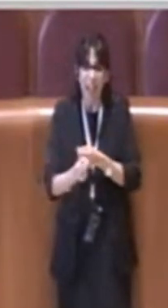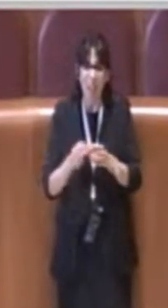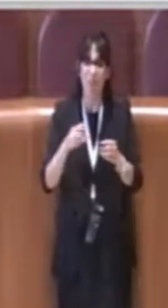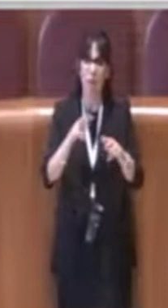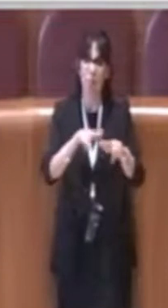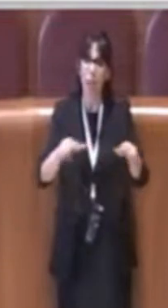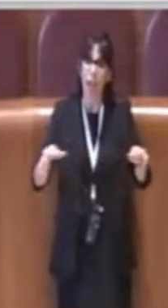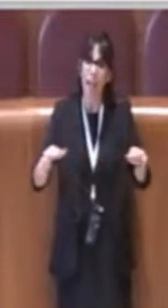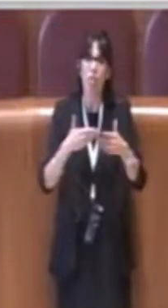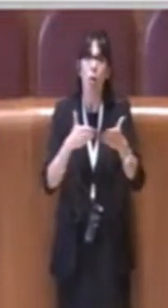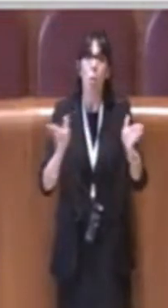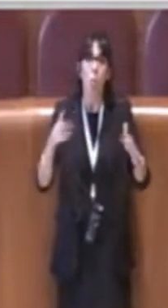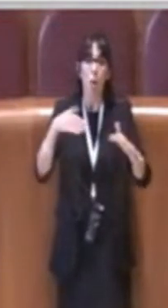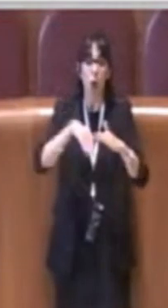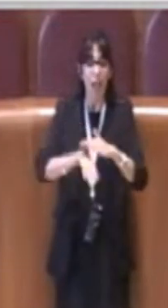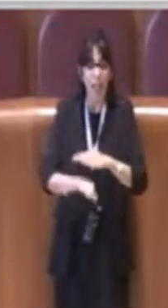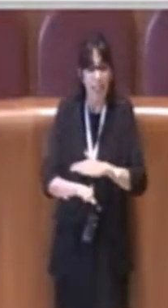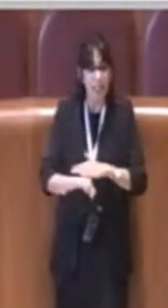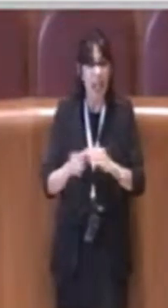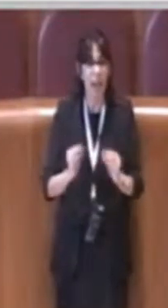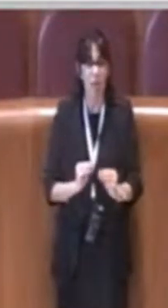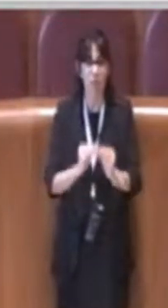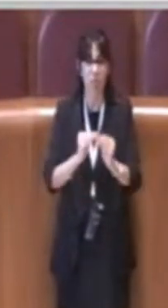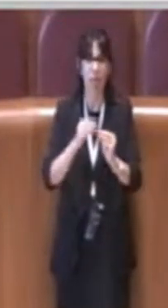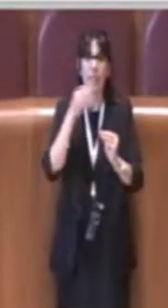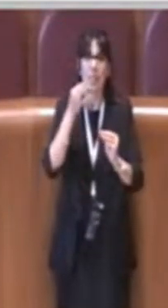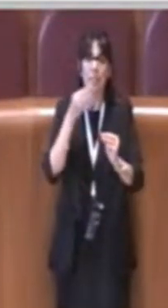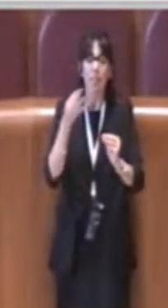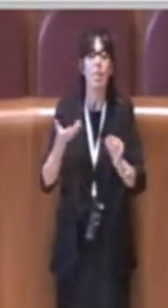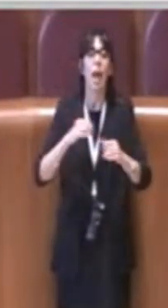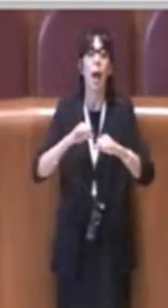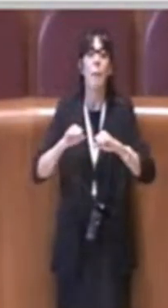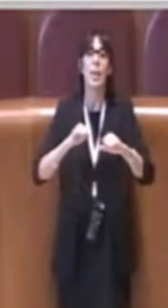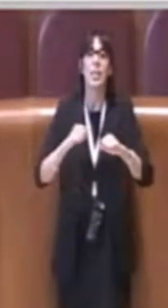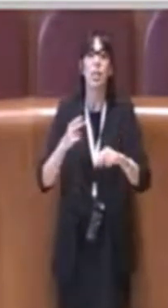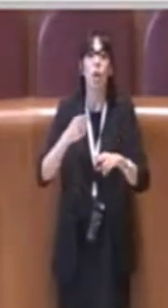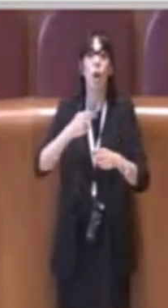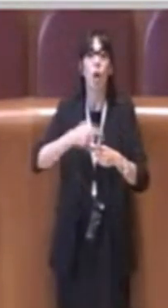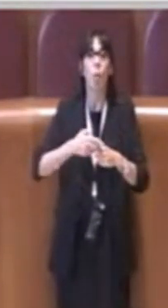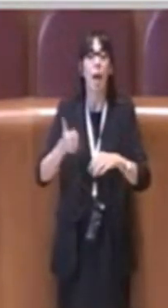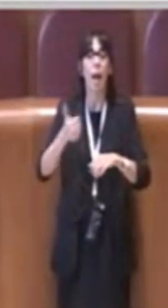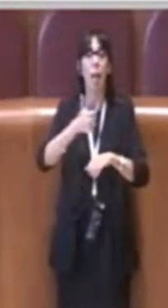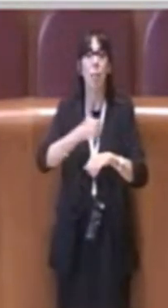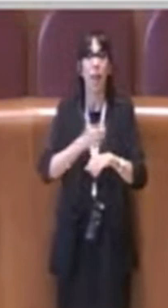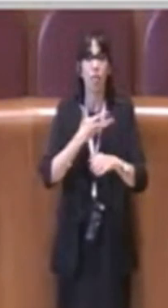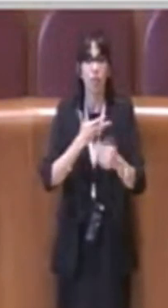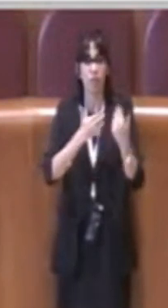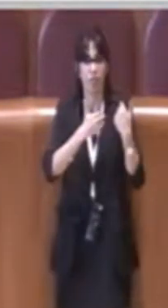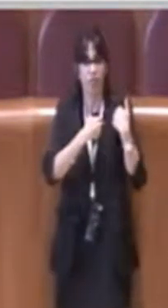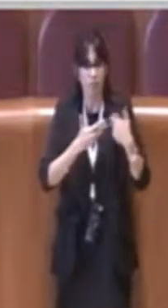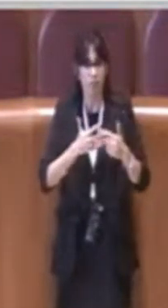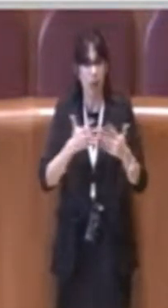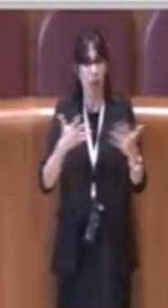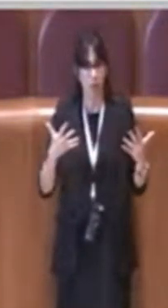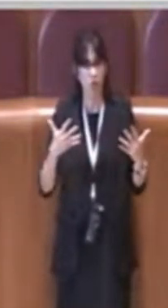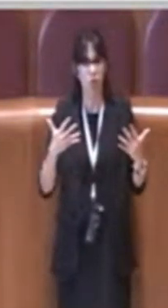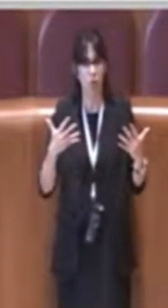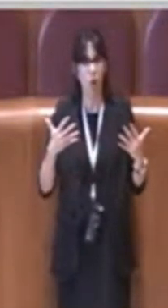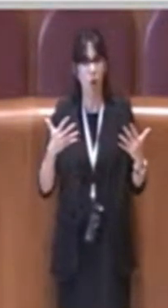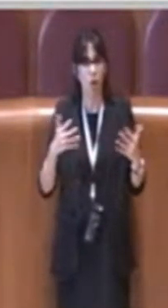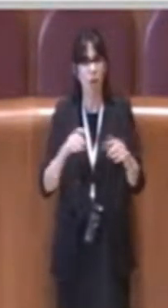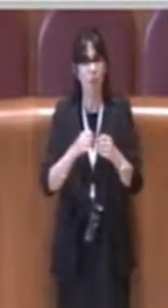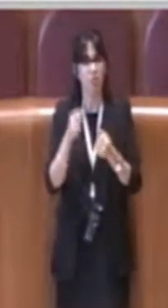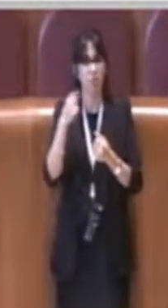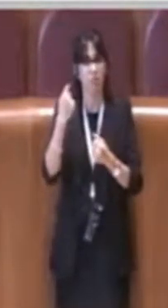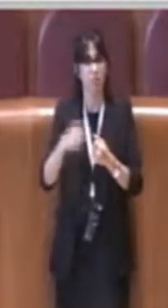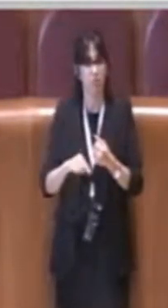pubblico interrato, e quindi questo comporterà per l'amministrazione di Roma Capitale degli oneri aggiuntivi maggiori, proprio dovuti a questi aspetti,